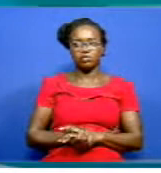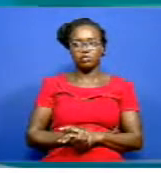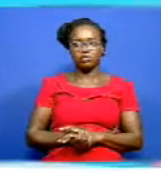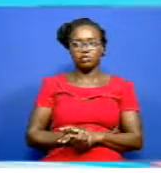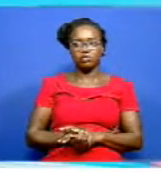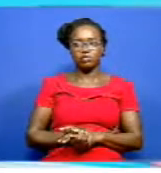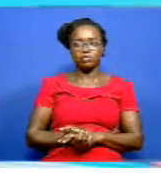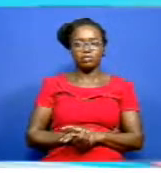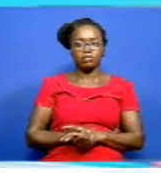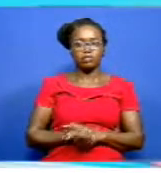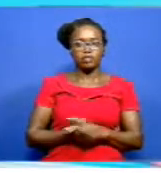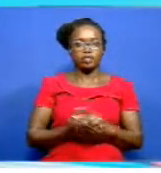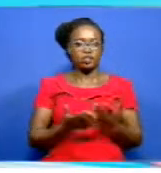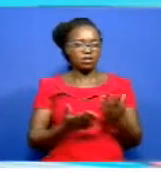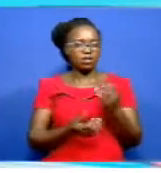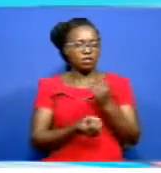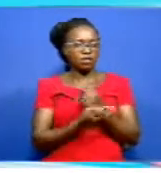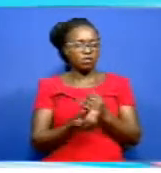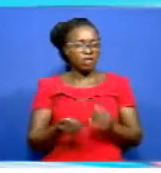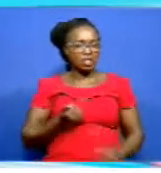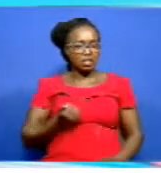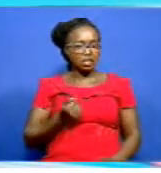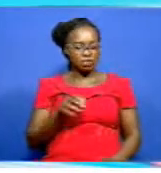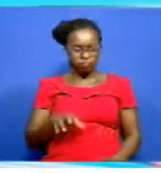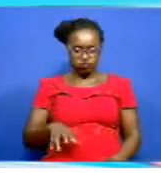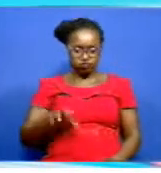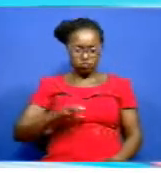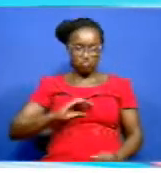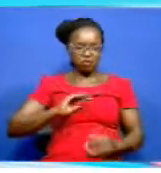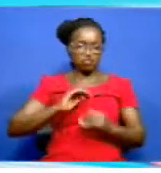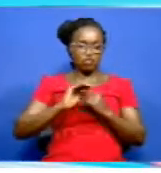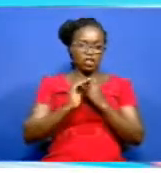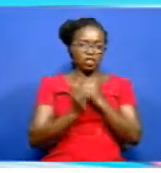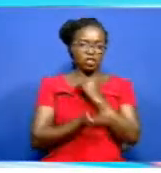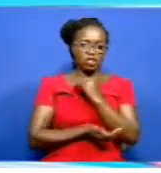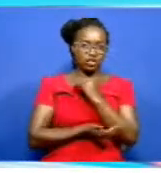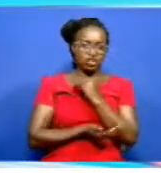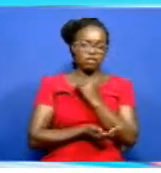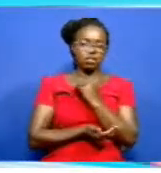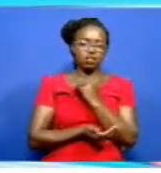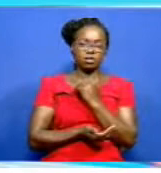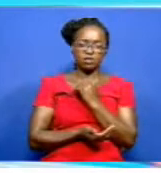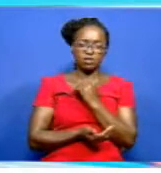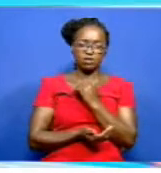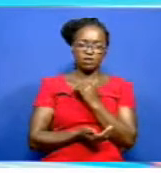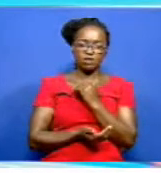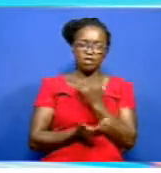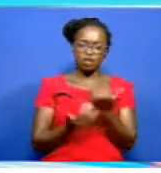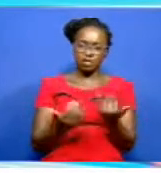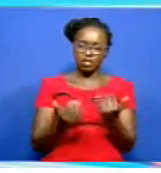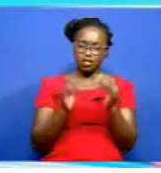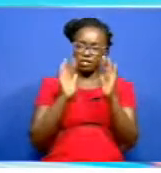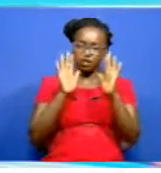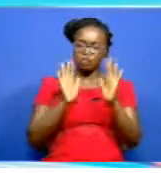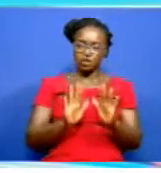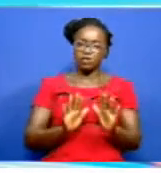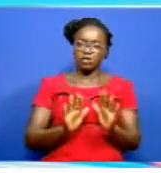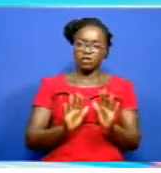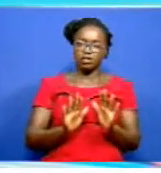tu mshauri msichana mdogo mwenye ambaye ni mjamzito ama mama mdogo ambaye ni mjamzito wakati huu, umuhimu wa